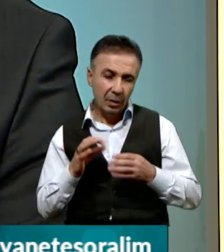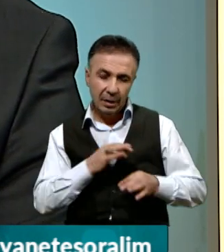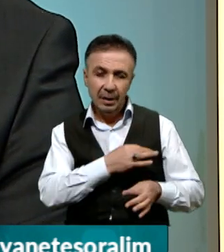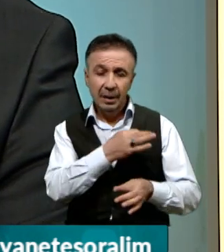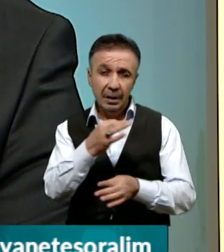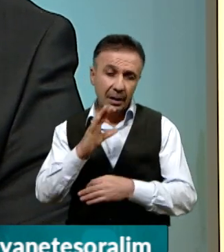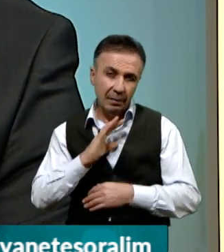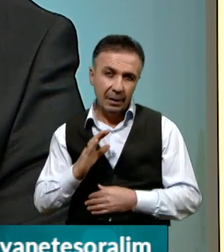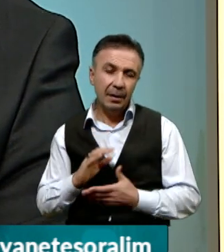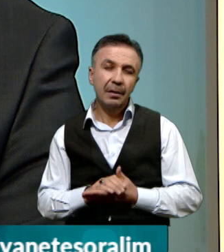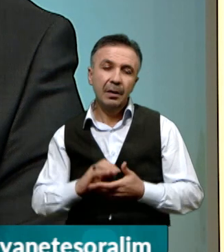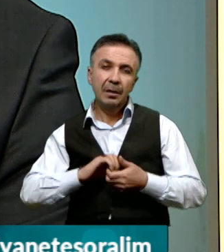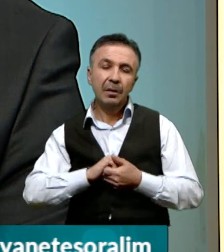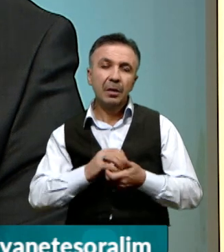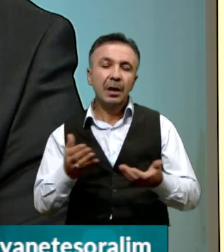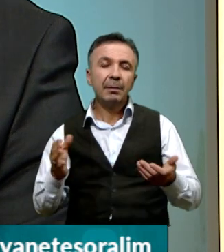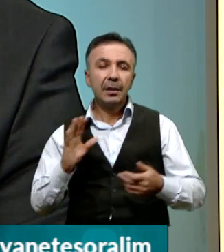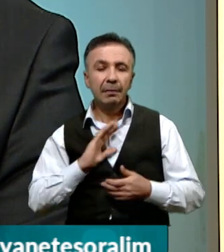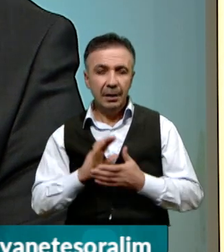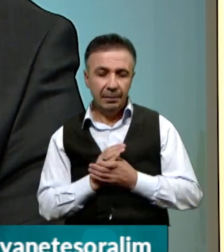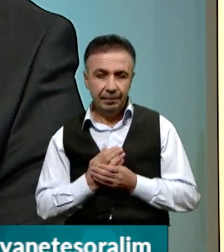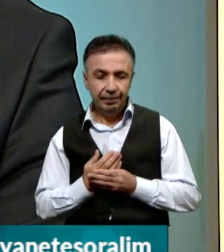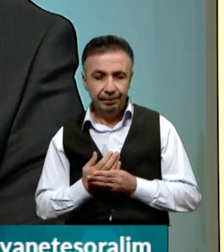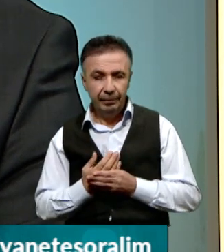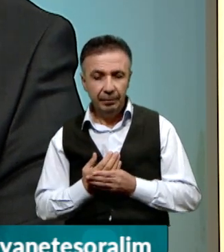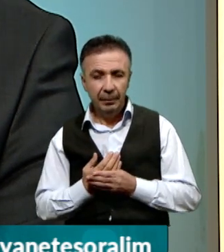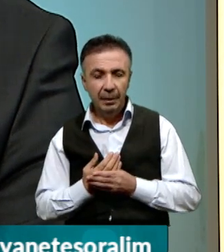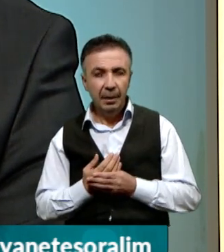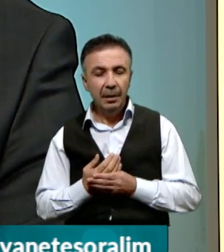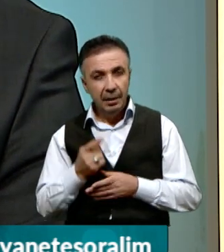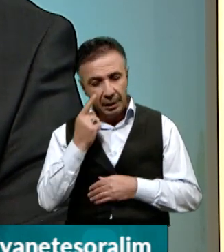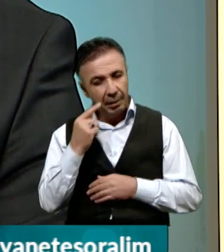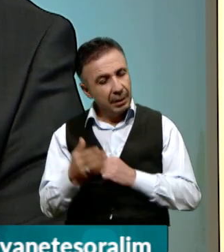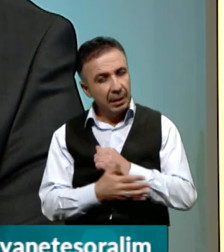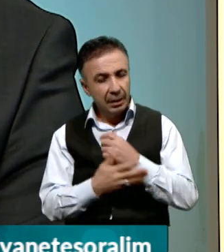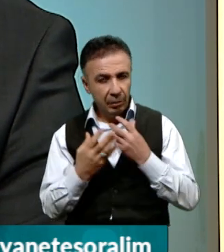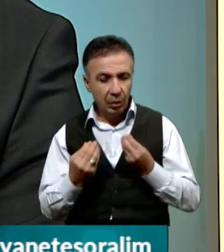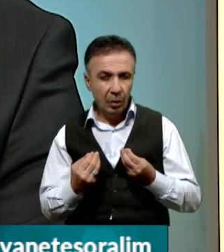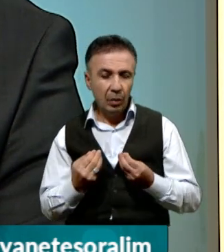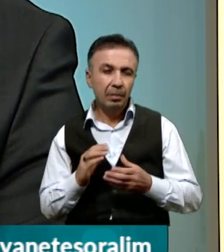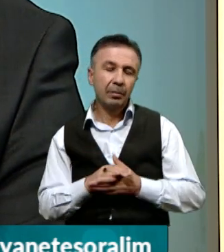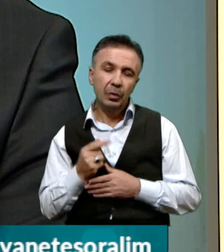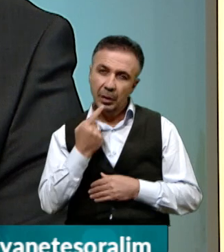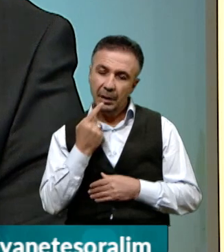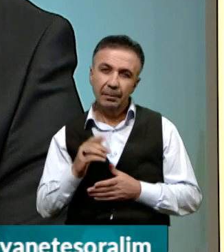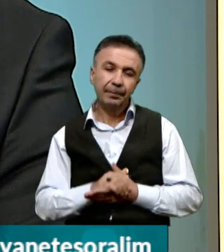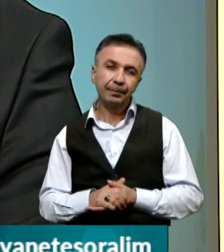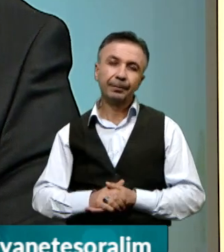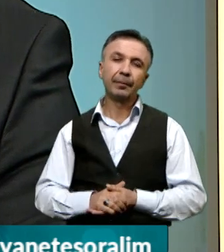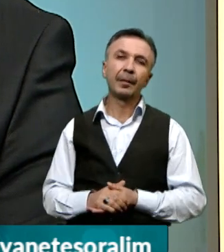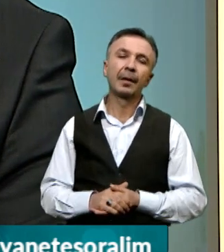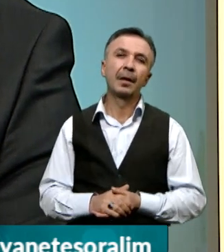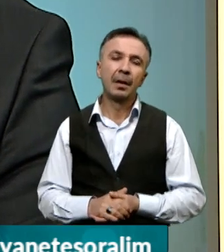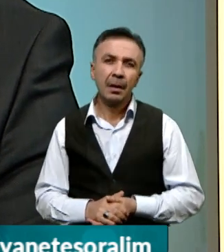var, dostlarımız var, STK'lar var, kurum ve kuruluşlar var. İnanın yeri gelmişken şunu söyleyeyim. Tabii ben